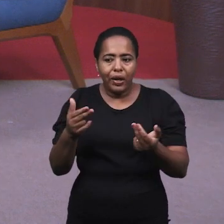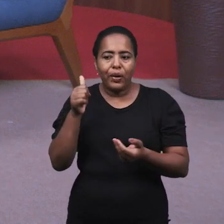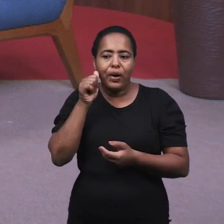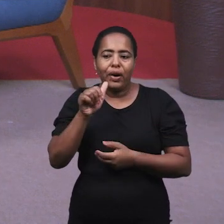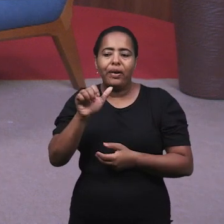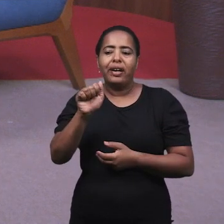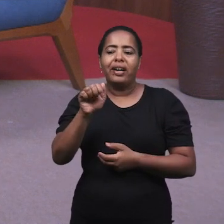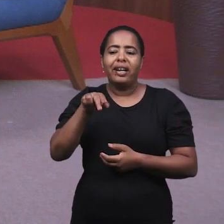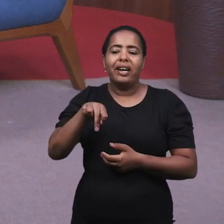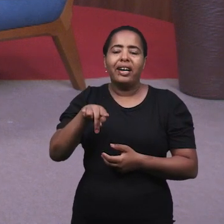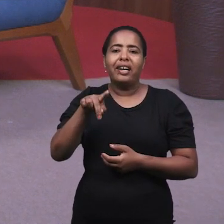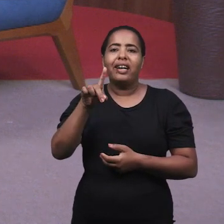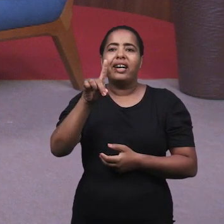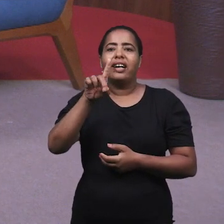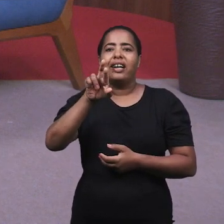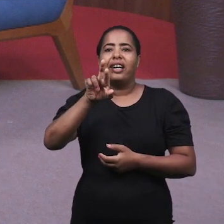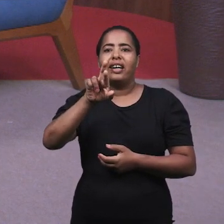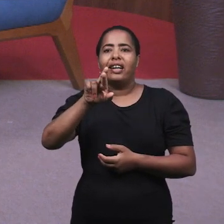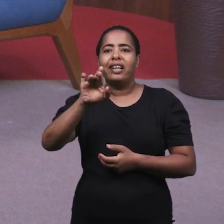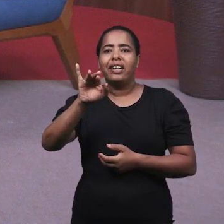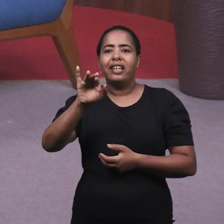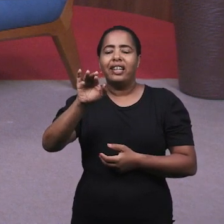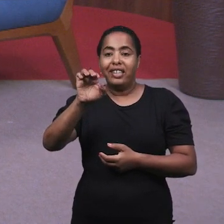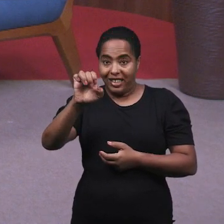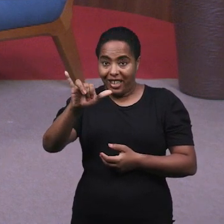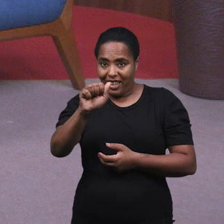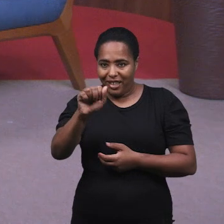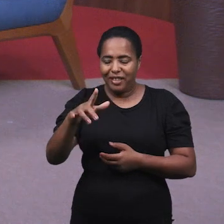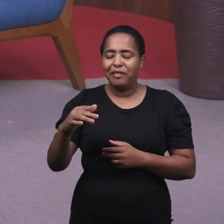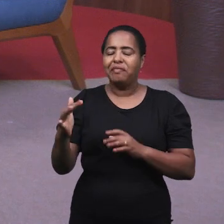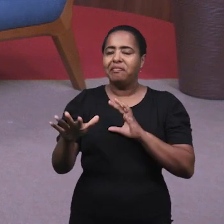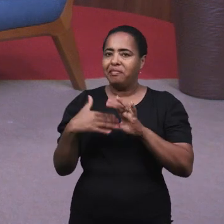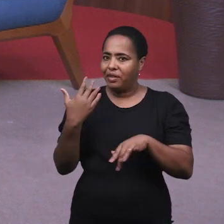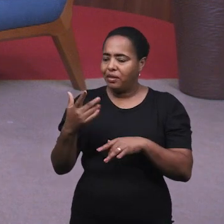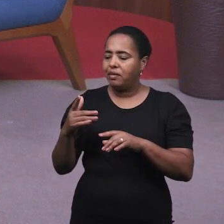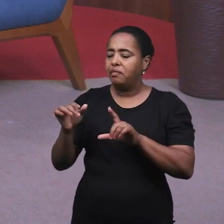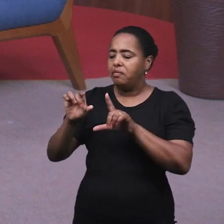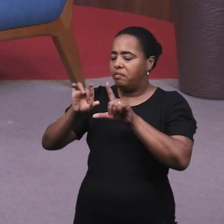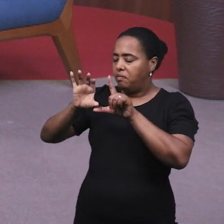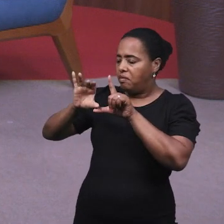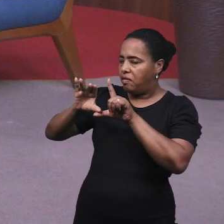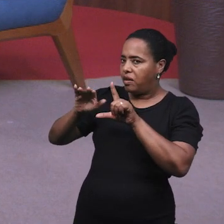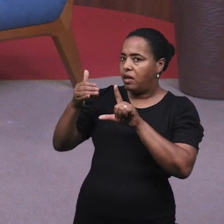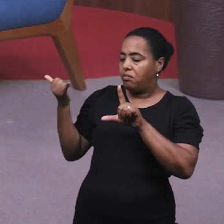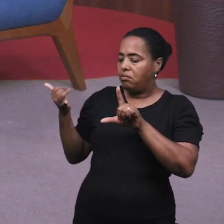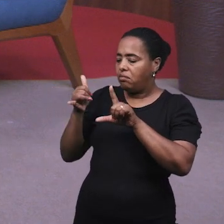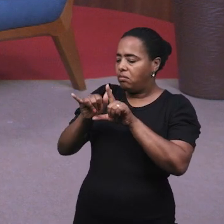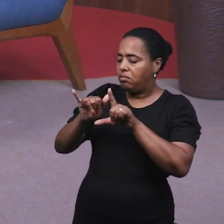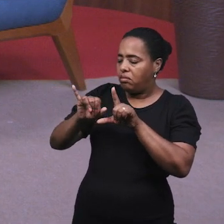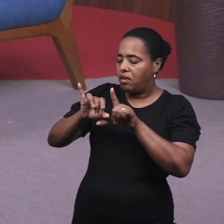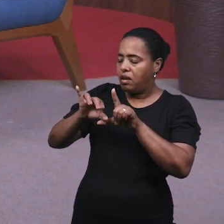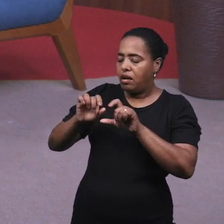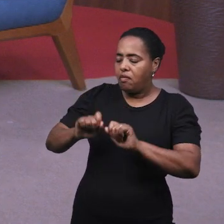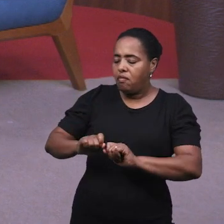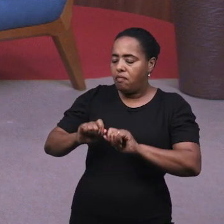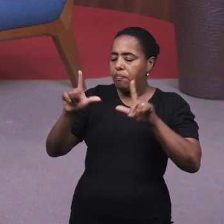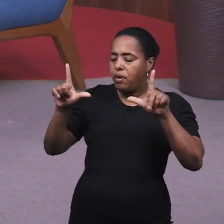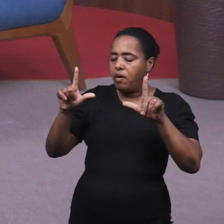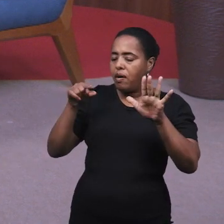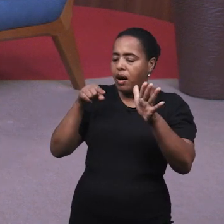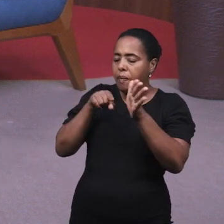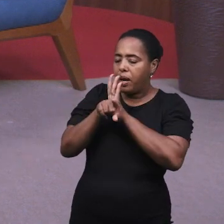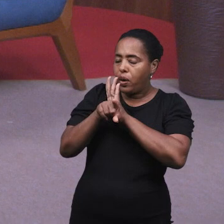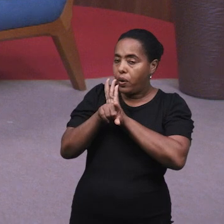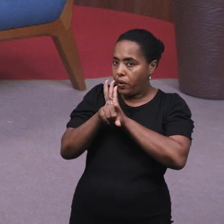Donc, pointez votre smartphone vers ce code et vous allez être dirigé vers une question que nous vous proposons. Vous pouvez donc